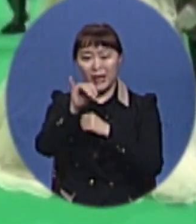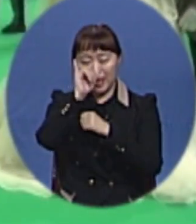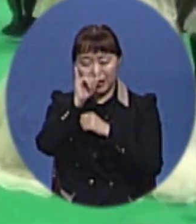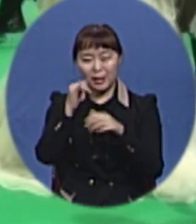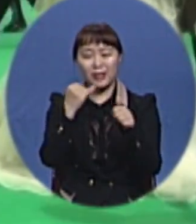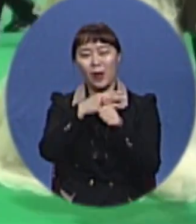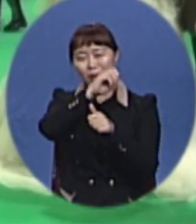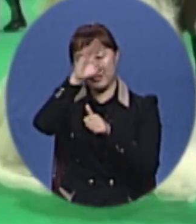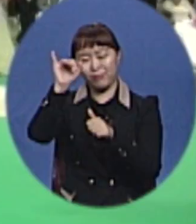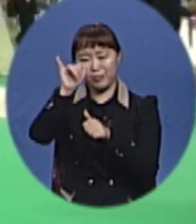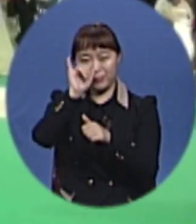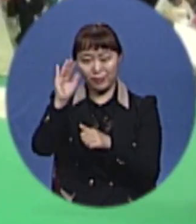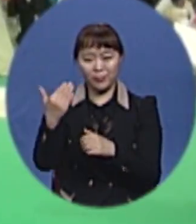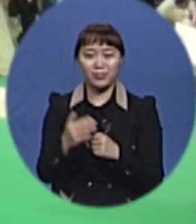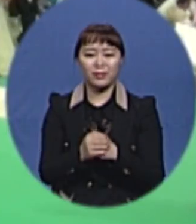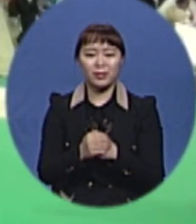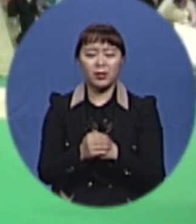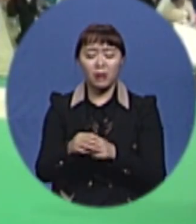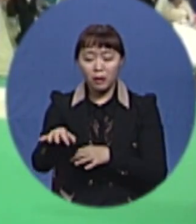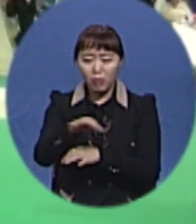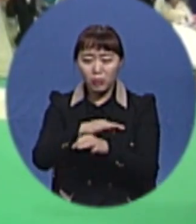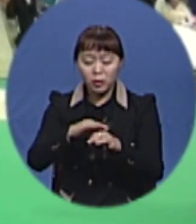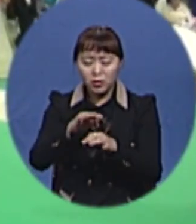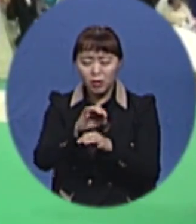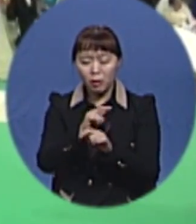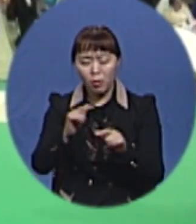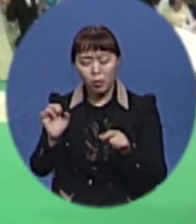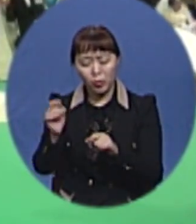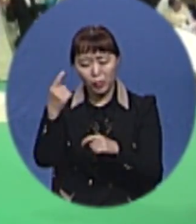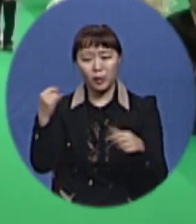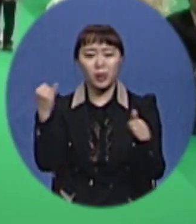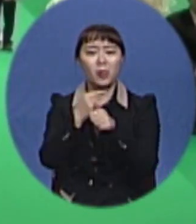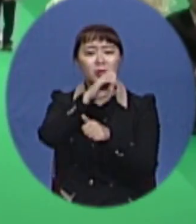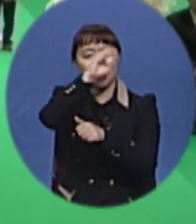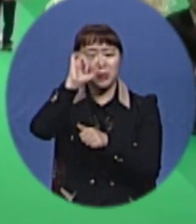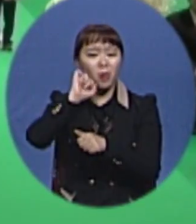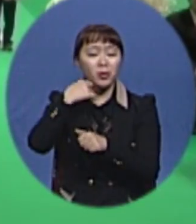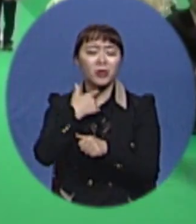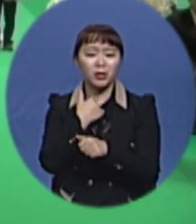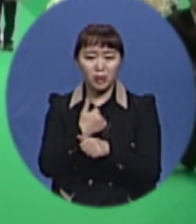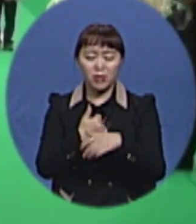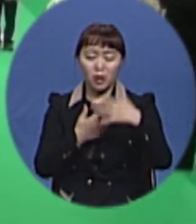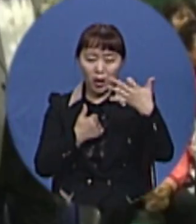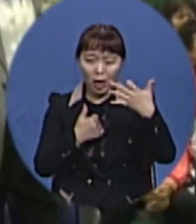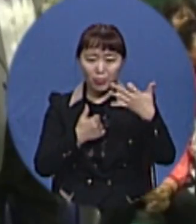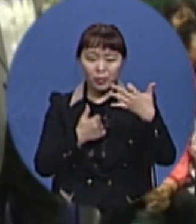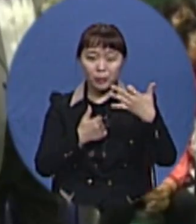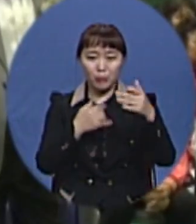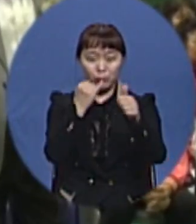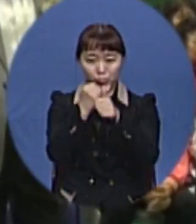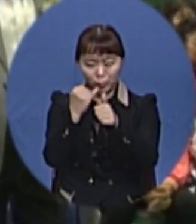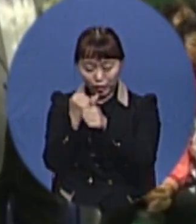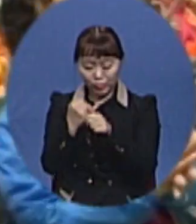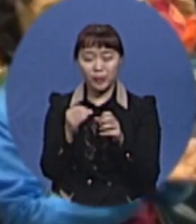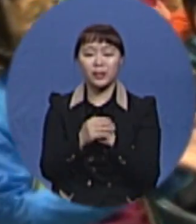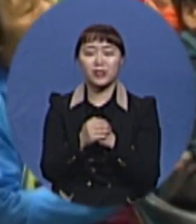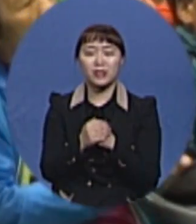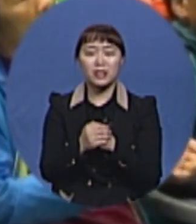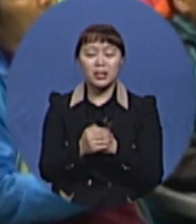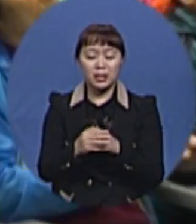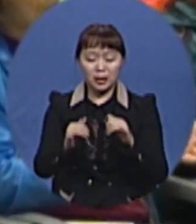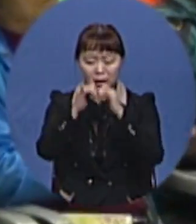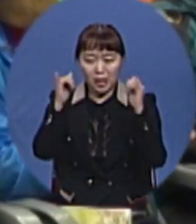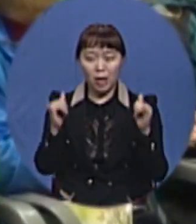결혼식이 진행되었습니다. 경제적 이유 등으로 결혼식을 올리지 못한 19쌍의 동거 부부들은